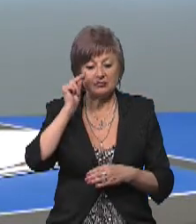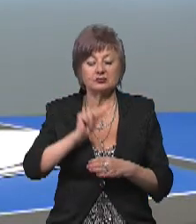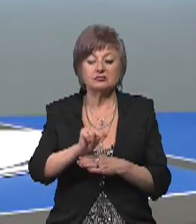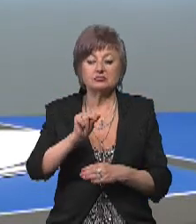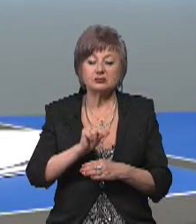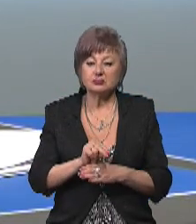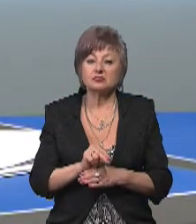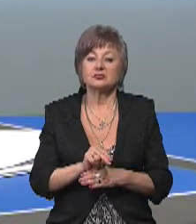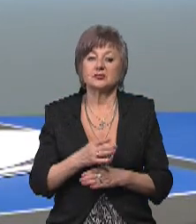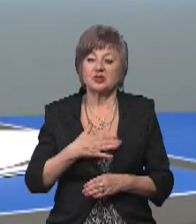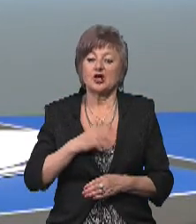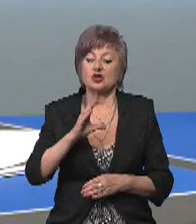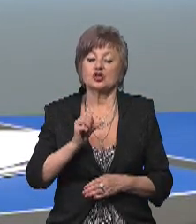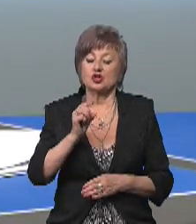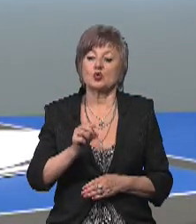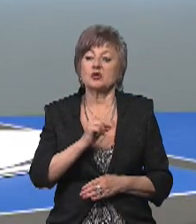социальными рабочими,